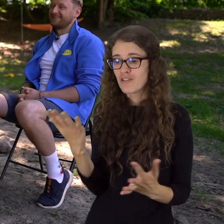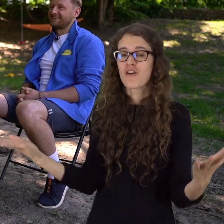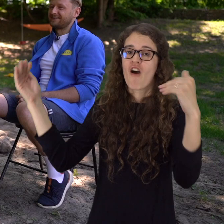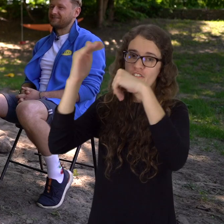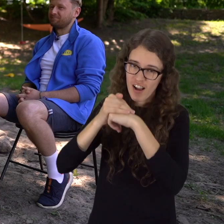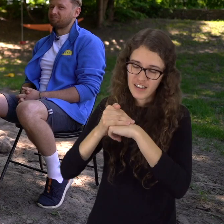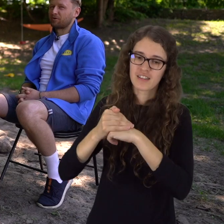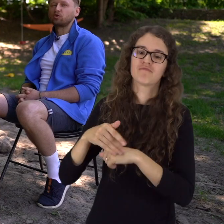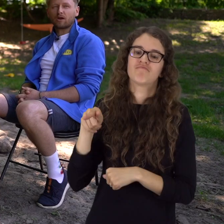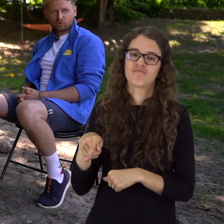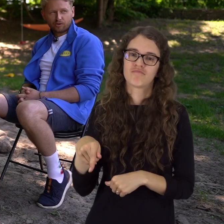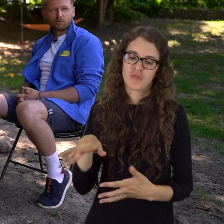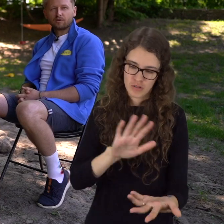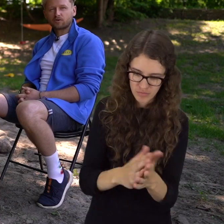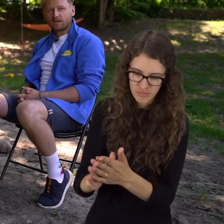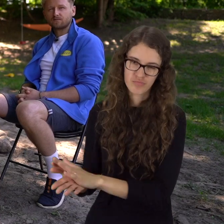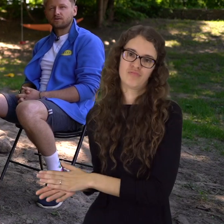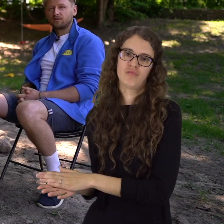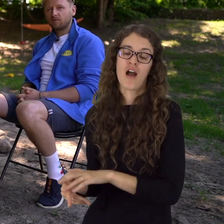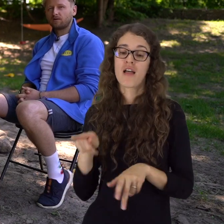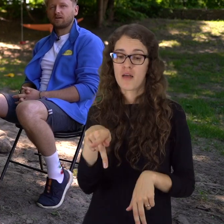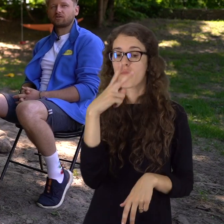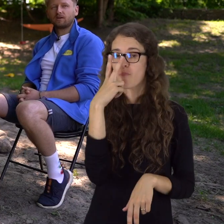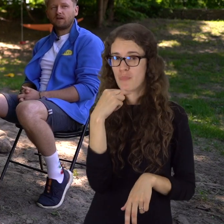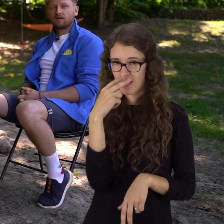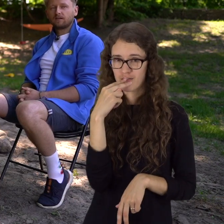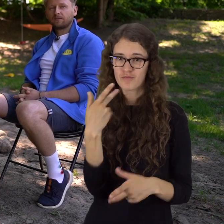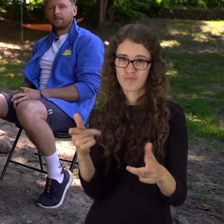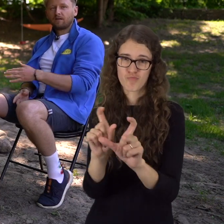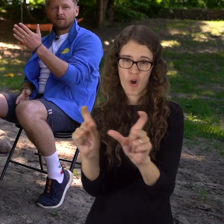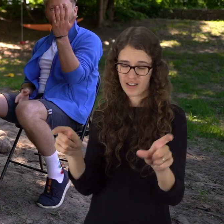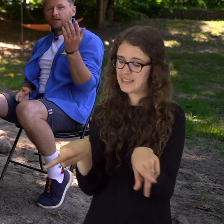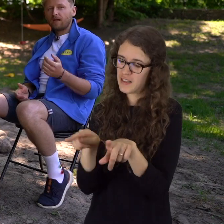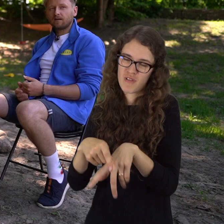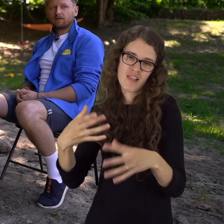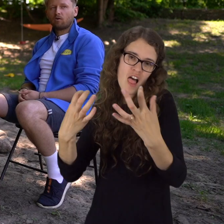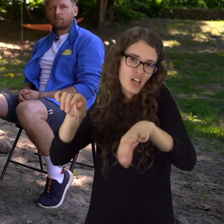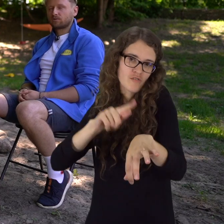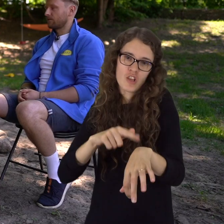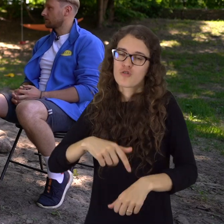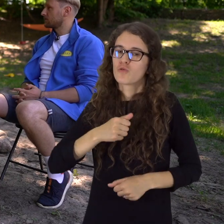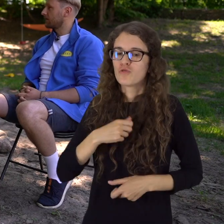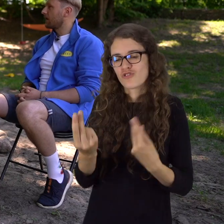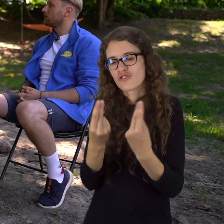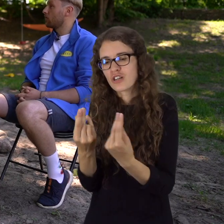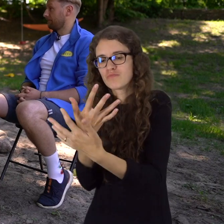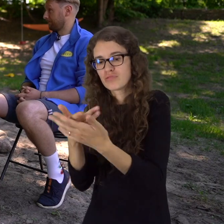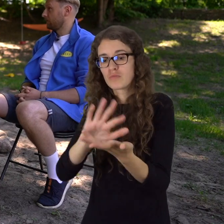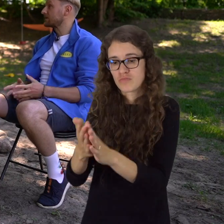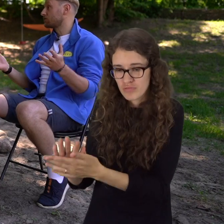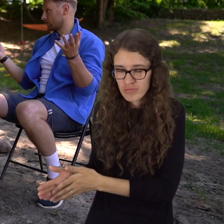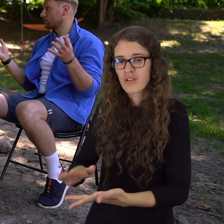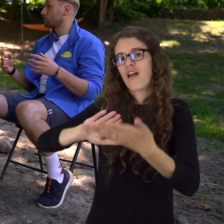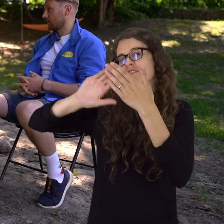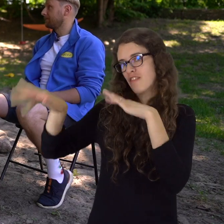sustvarkom pradinukai, aišku, irgi turi nemažai laisvo žaidimo, jie čia tyrinėja, o paskui tvarkosi ir keliauja namo.